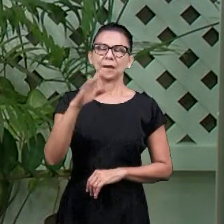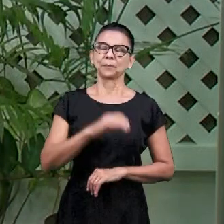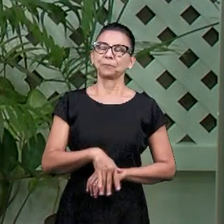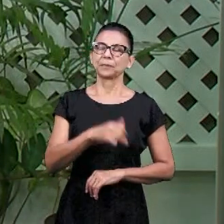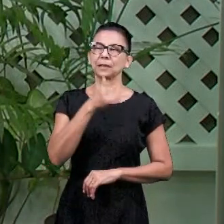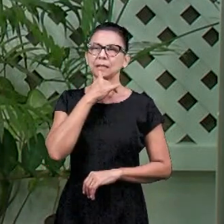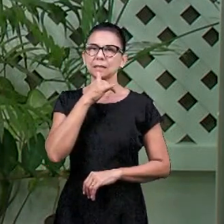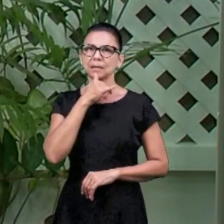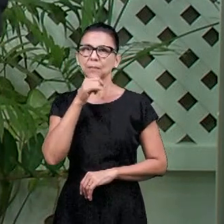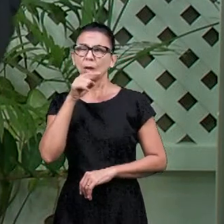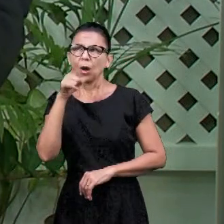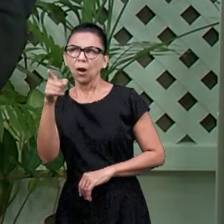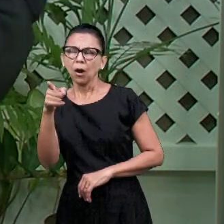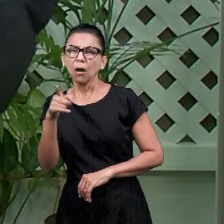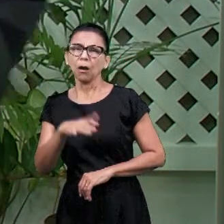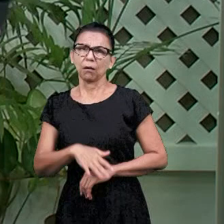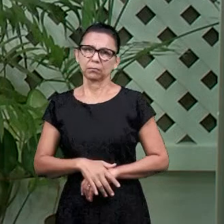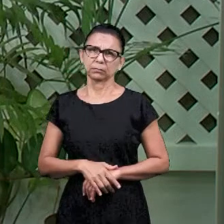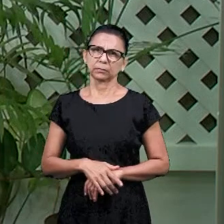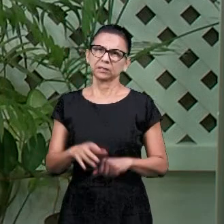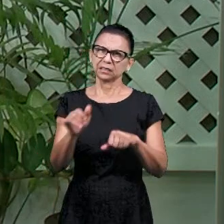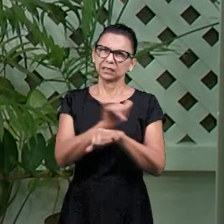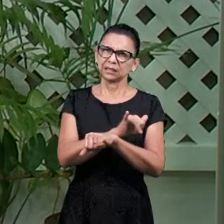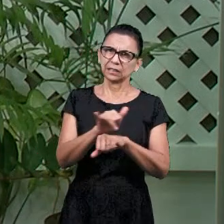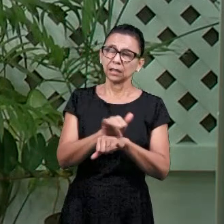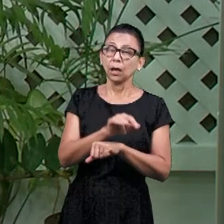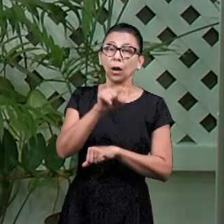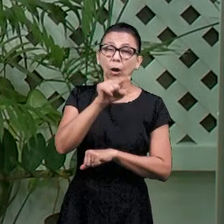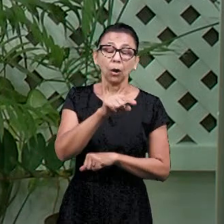l'aumône? Écoutez, vous faites ceci, vous faites cela.